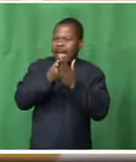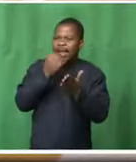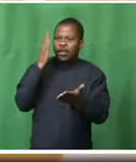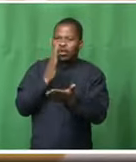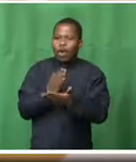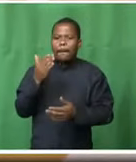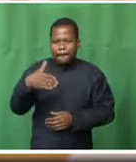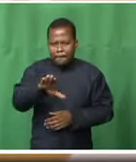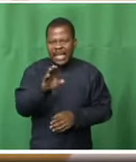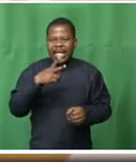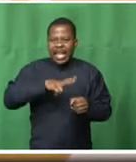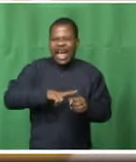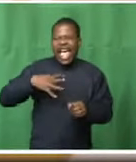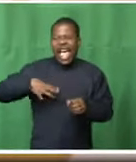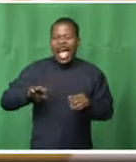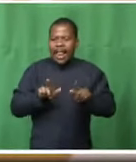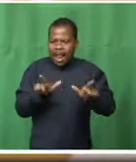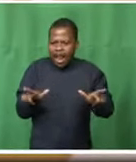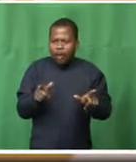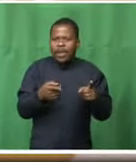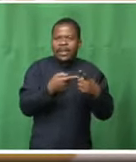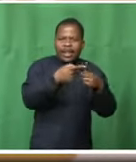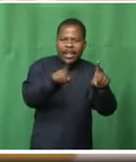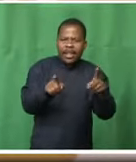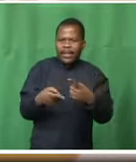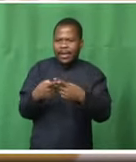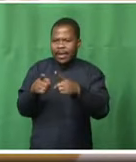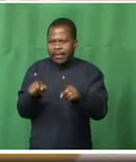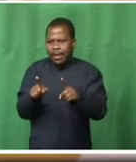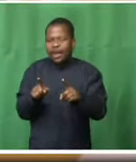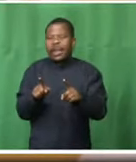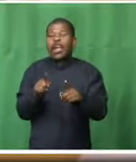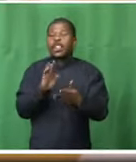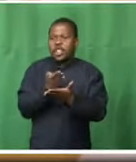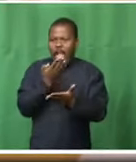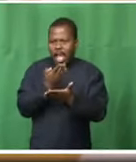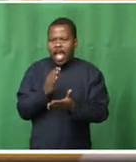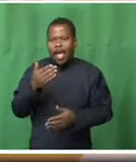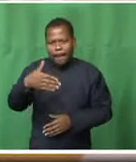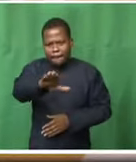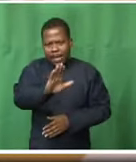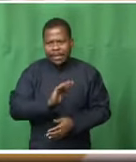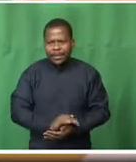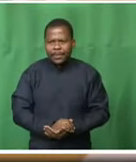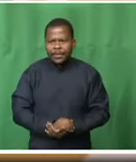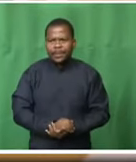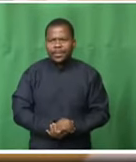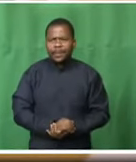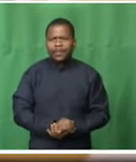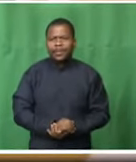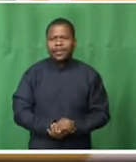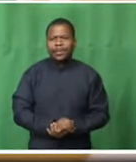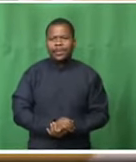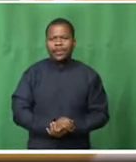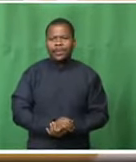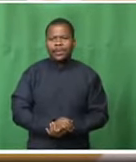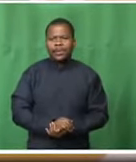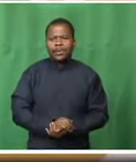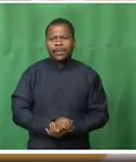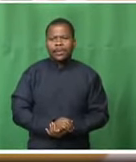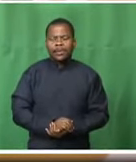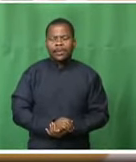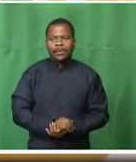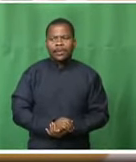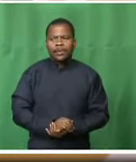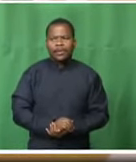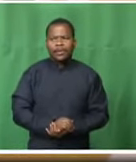njengekucwaya tilwimi letikhulunywa kuleli vekati ngekwehlukana kwato Lobika agenza bente Eswatini TV nguthando kuhle